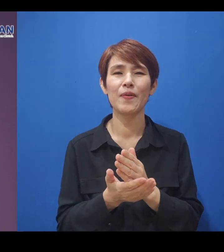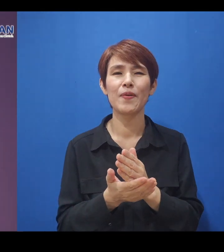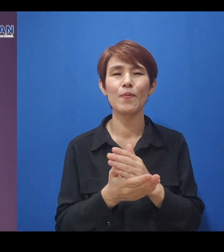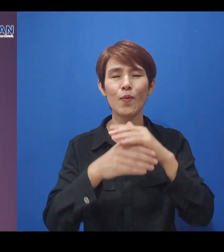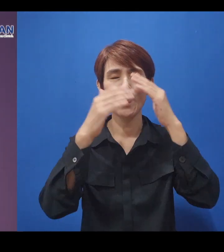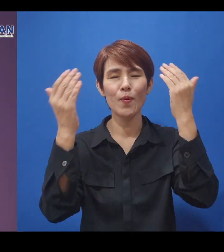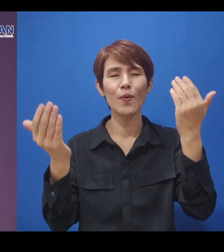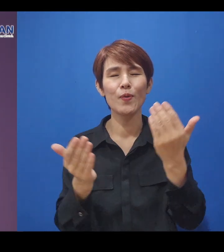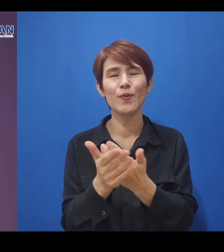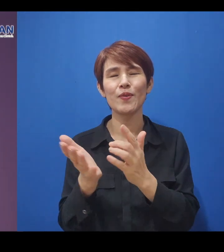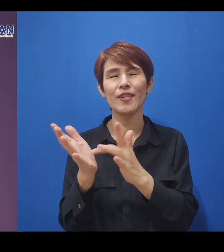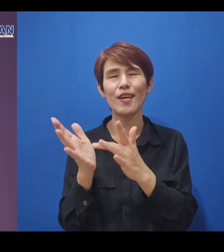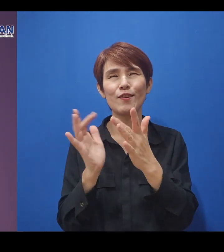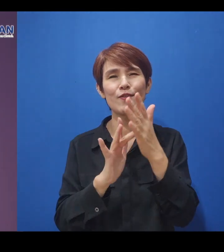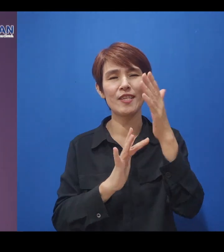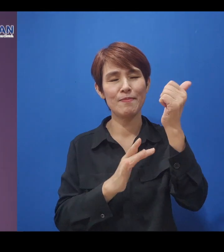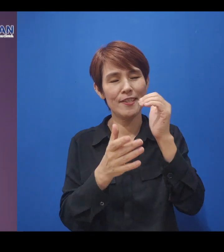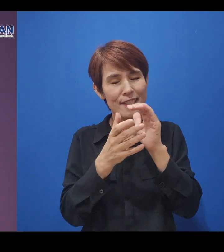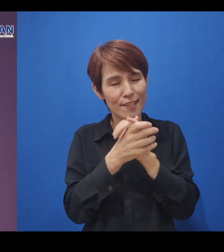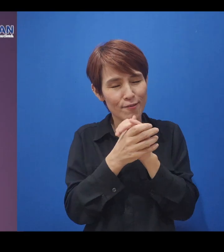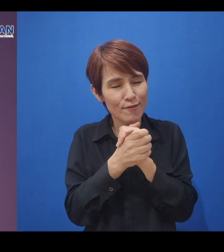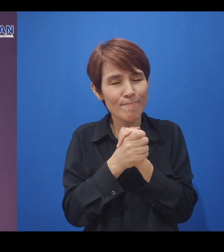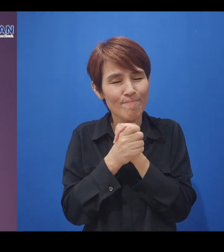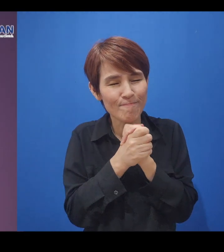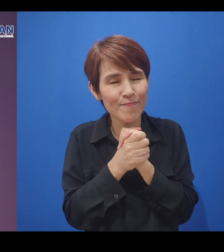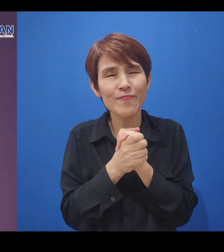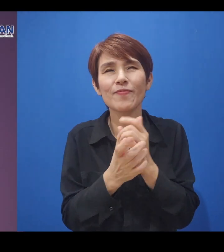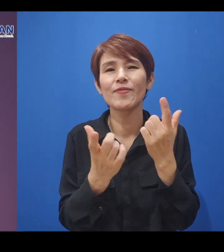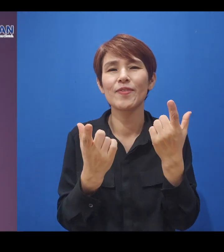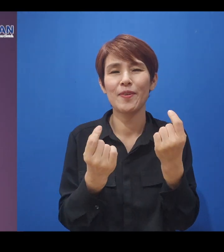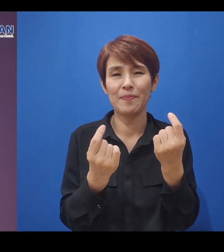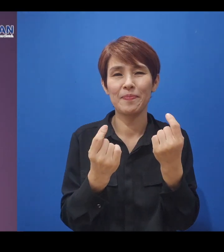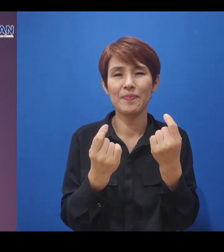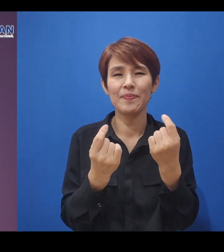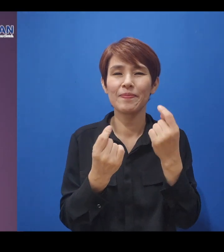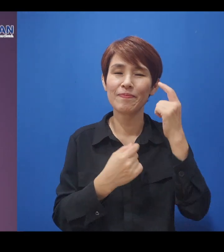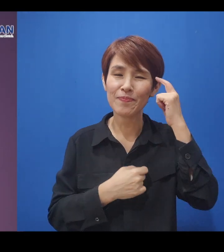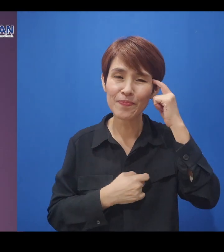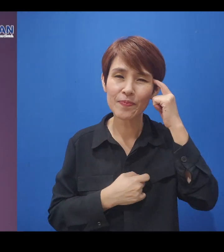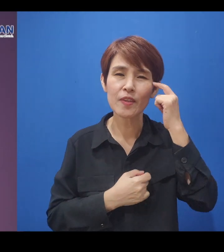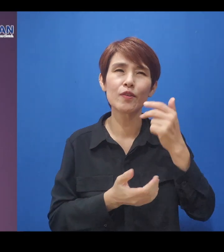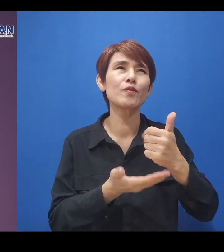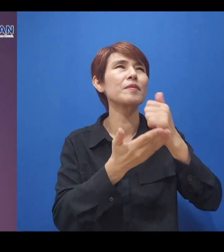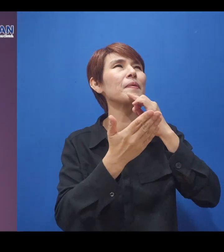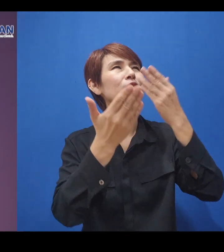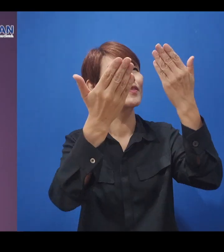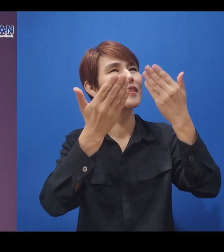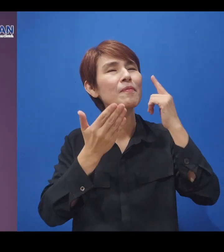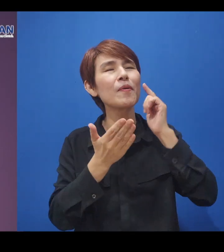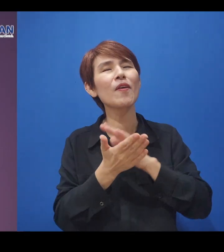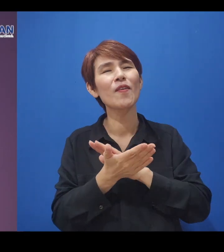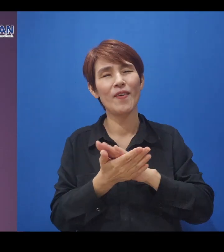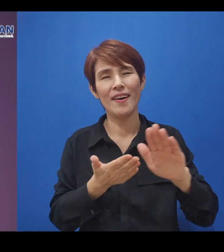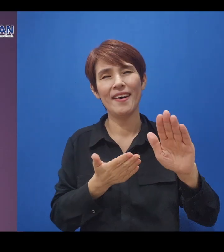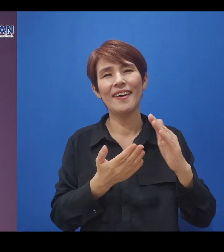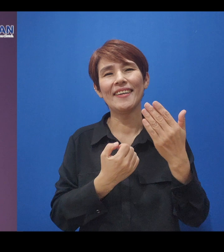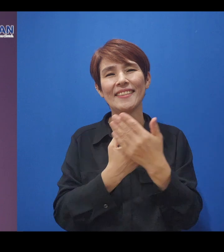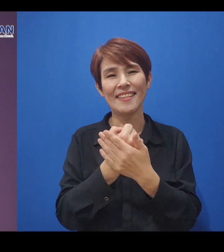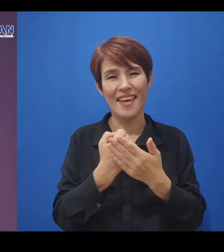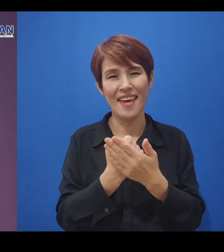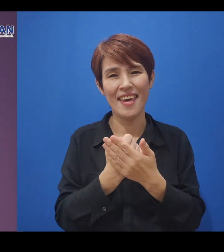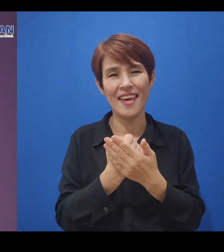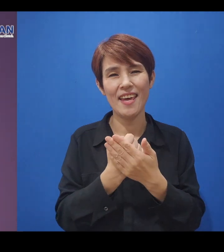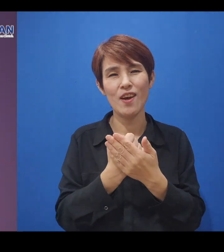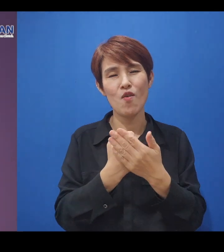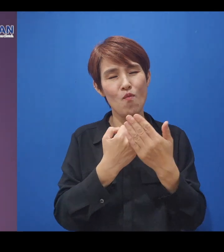모두 다 예수님을 친구로 삼아서 주님만 주실 수 있는 평강을, 그 은혜를,